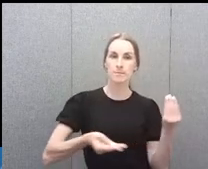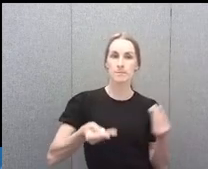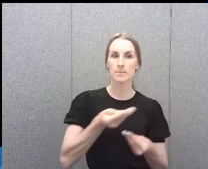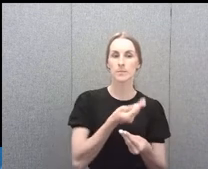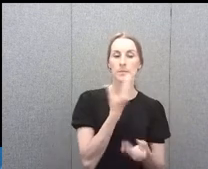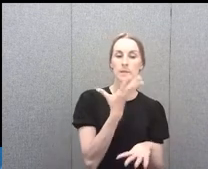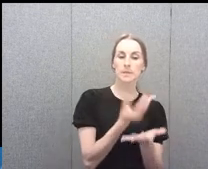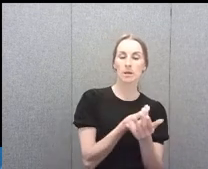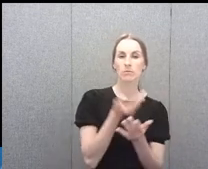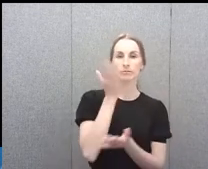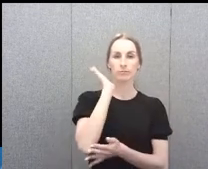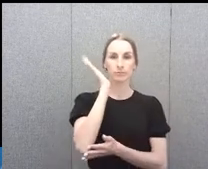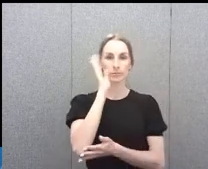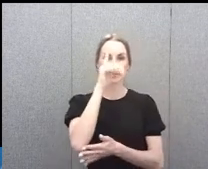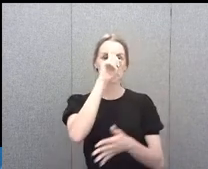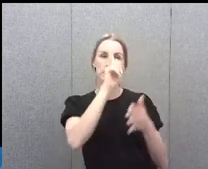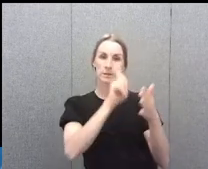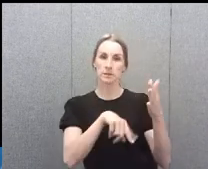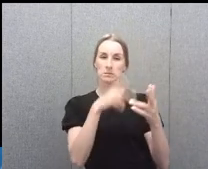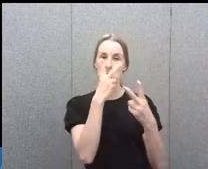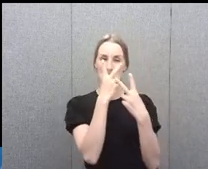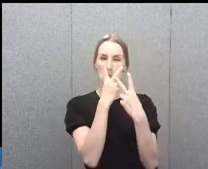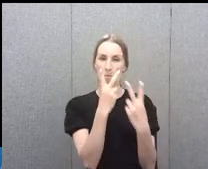Надеюсь, вы сможете увидеть мой экран.